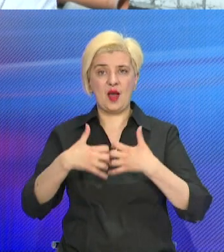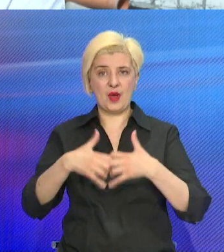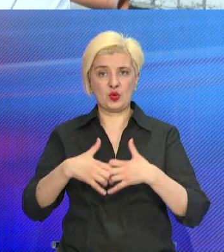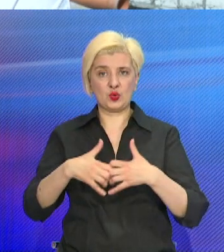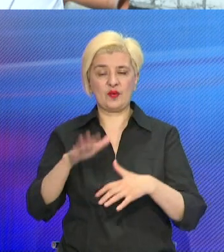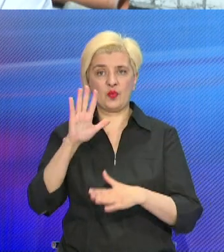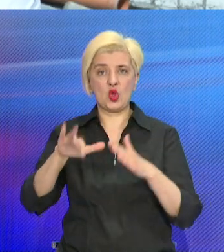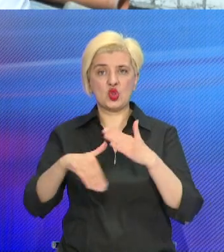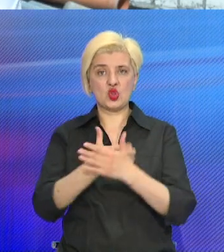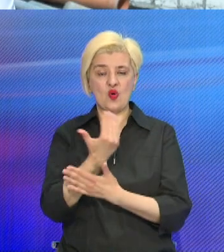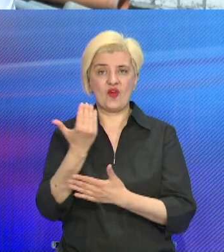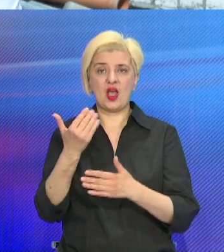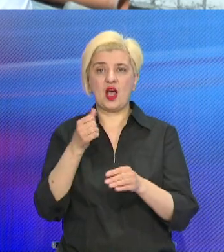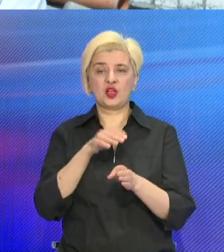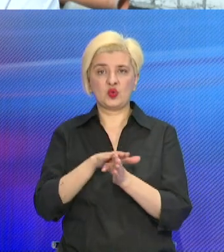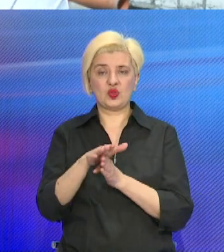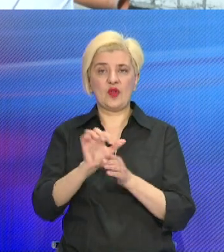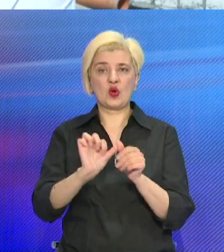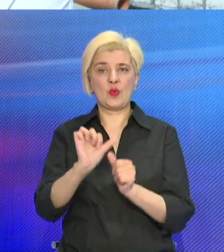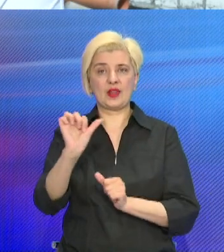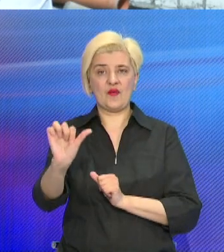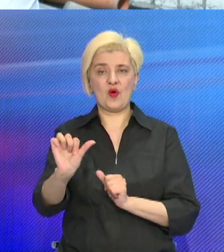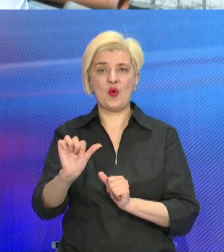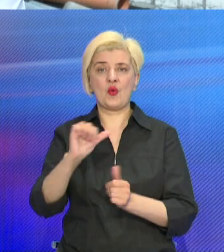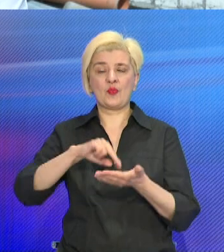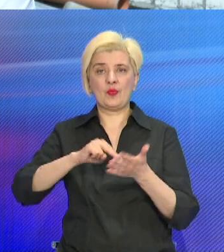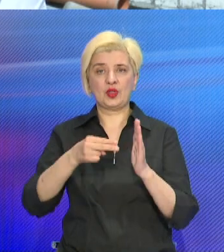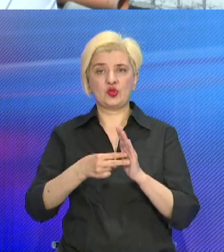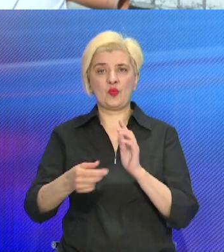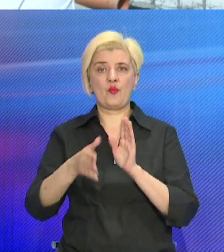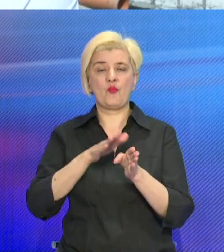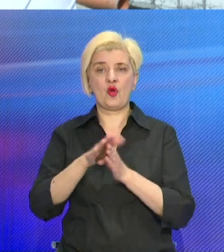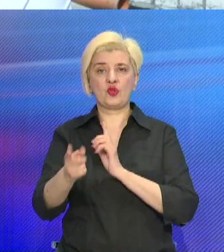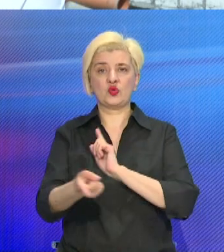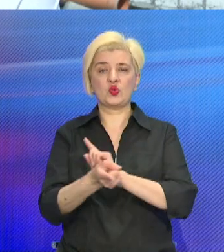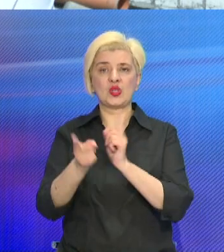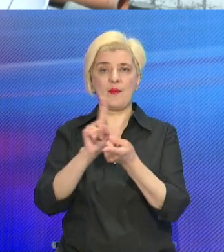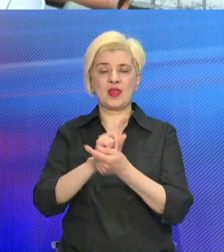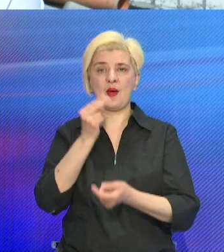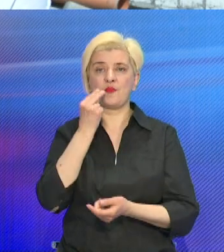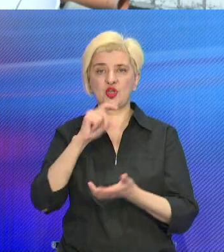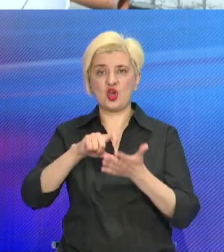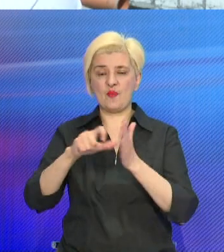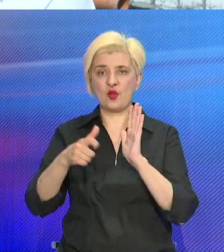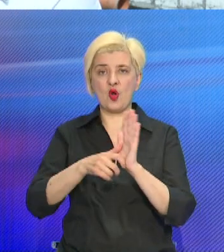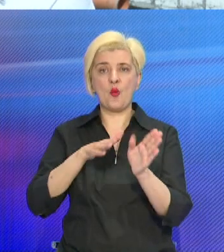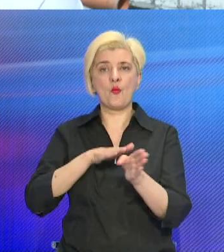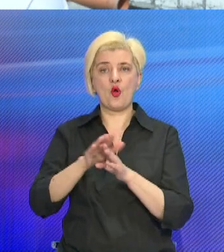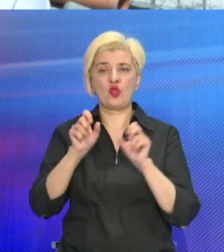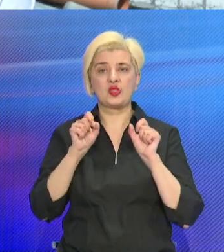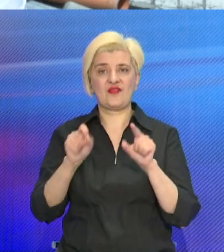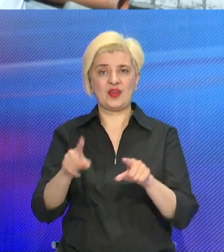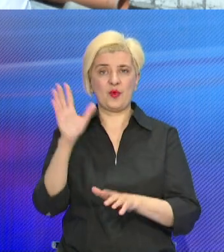новые осуществляться. Кроме того, предусмотрена полностью замена пищеблока, полностью